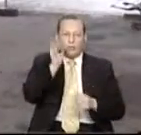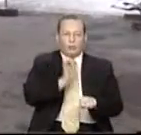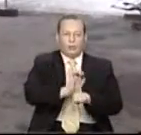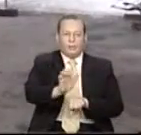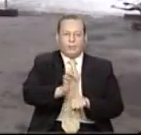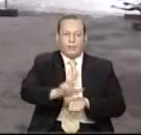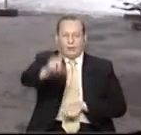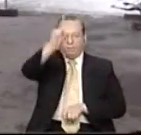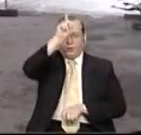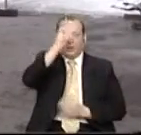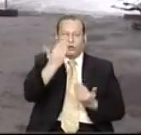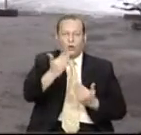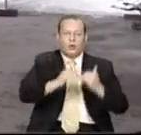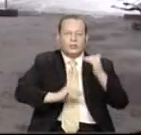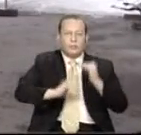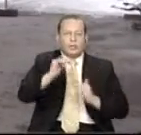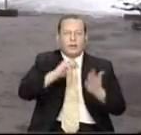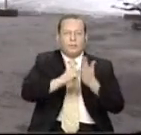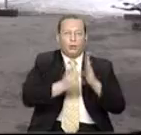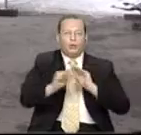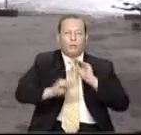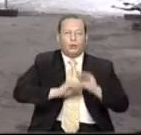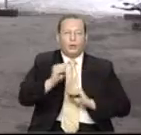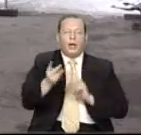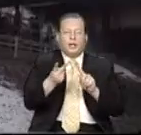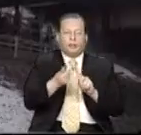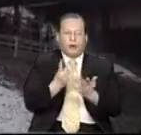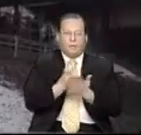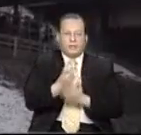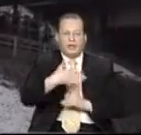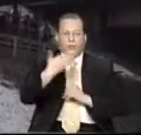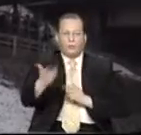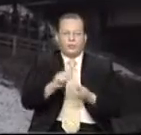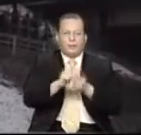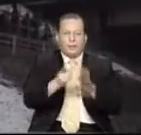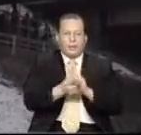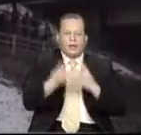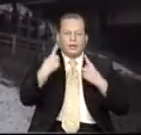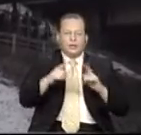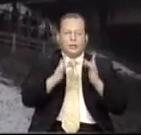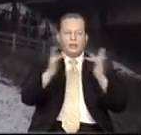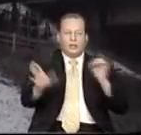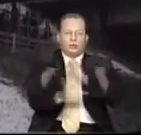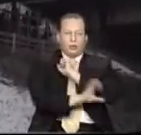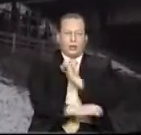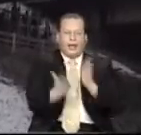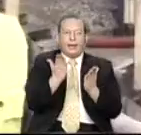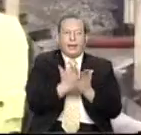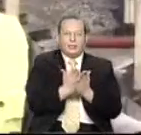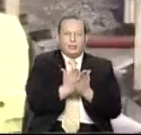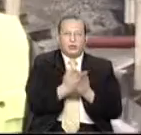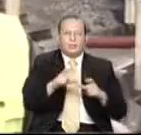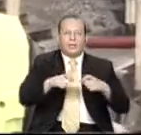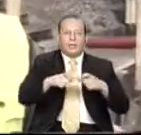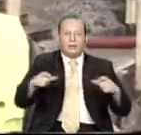gaminami Vokietijoje. Juos specialistai planuoja montuoti antroje vasario pusėje, taip pat pakeisti ir kitame tilto gale esančius lankstus. Eismą